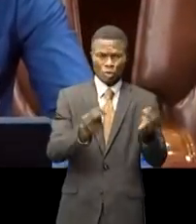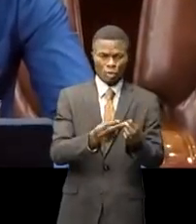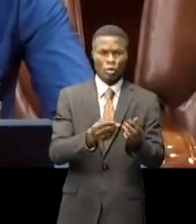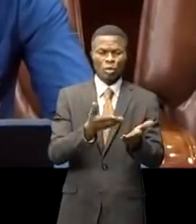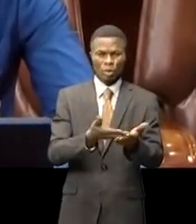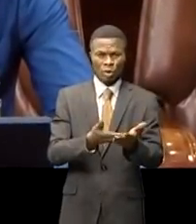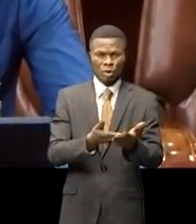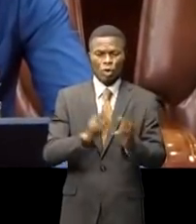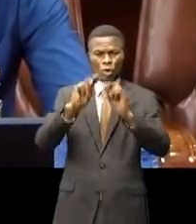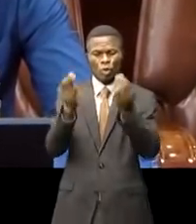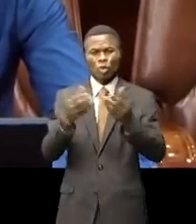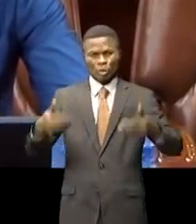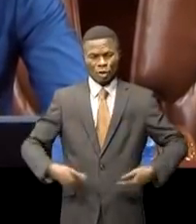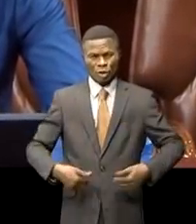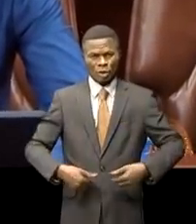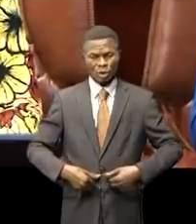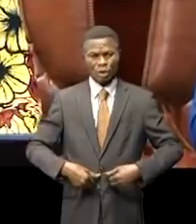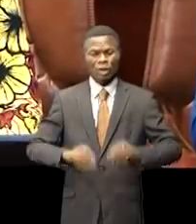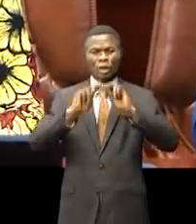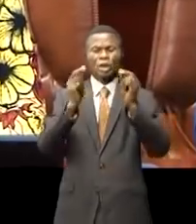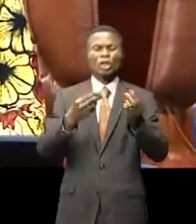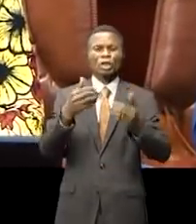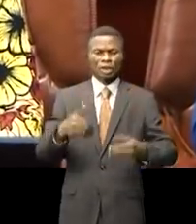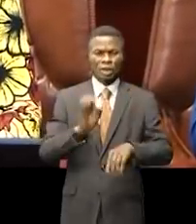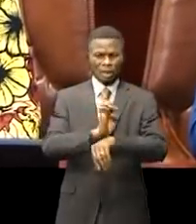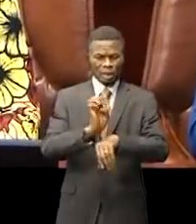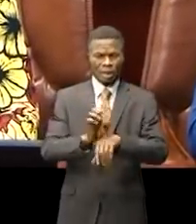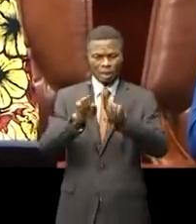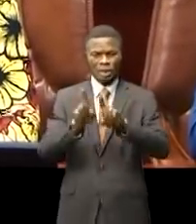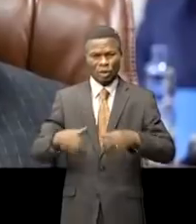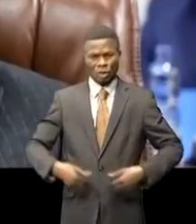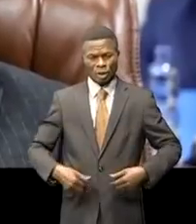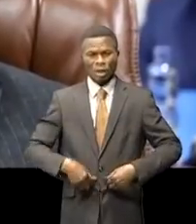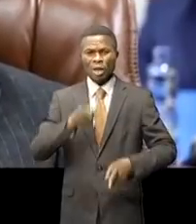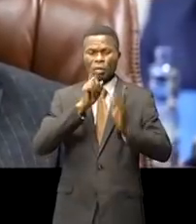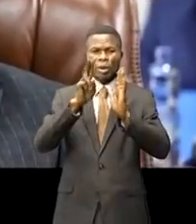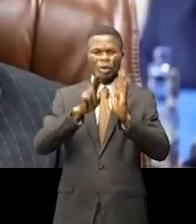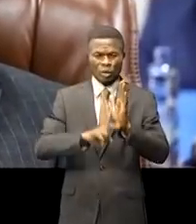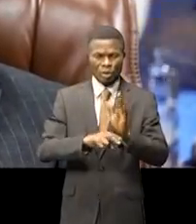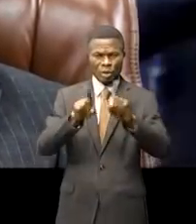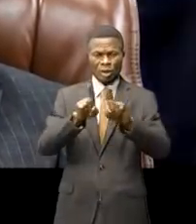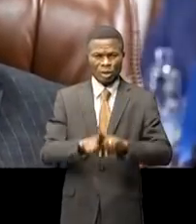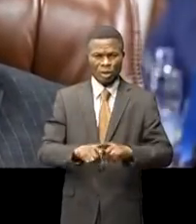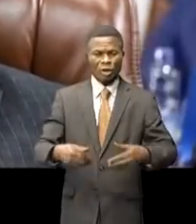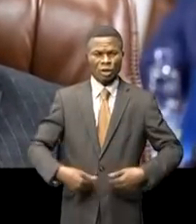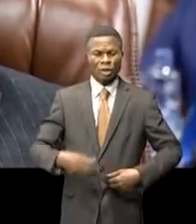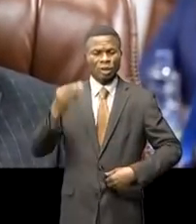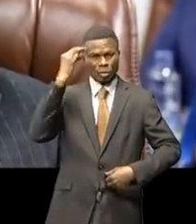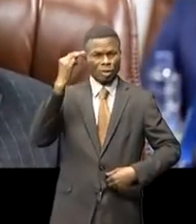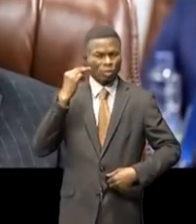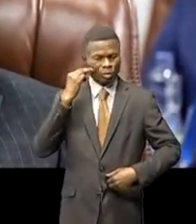mouvement de jeunes déjà des confessions religieuses ainsi que des jeunes parlementaires et jeunes ministres nationaux et